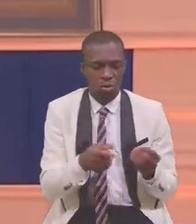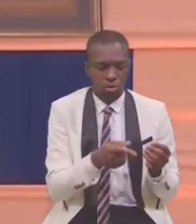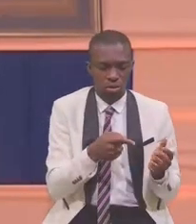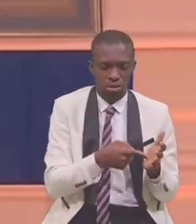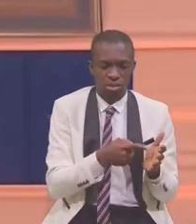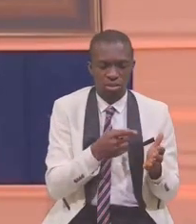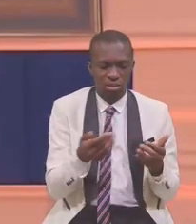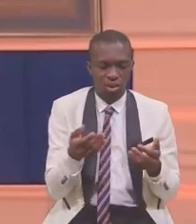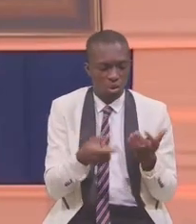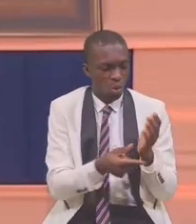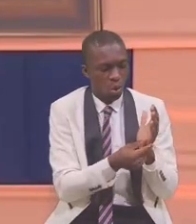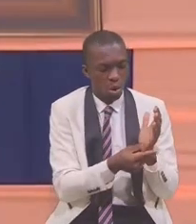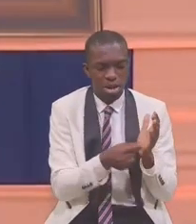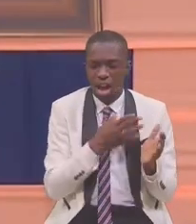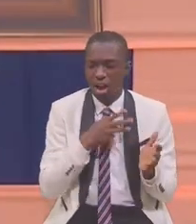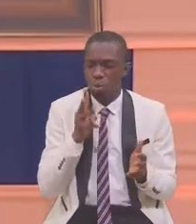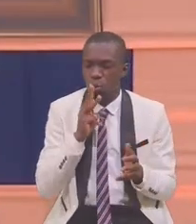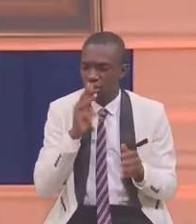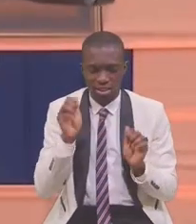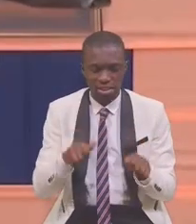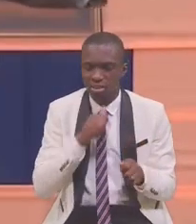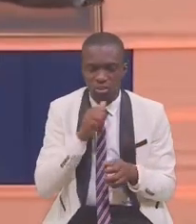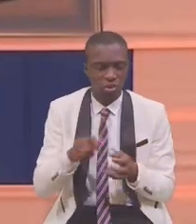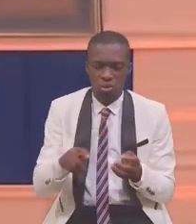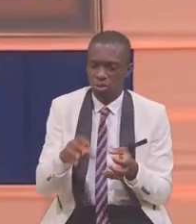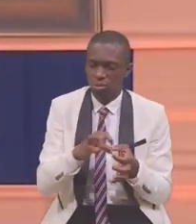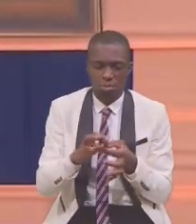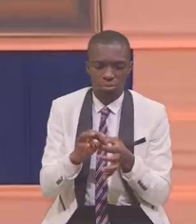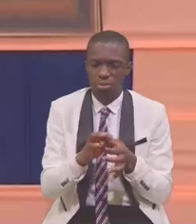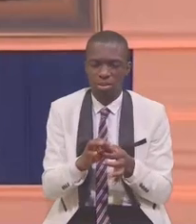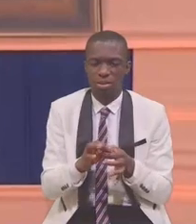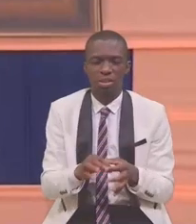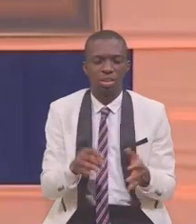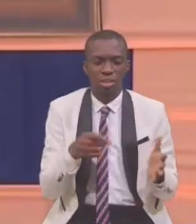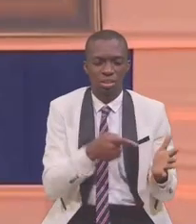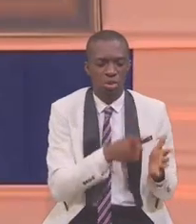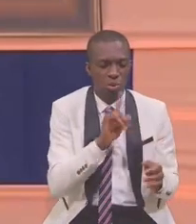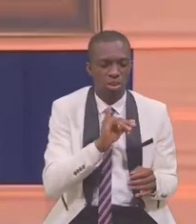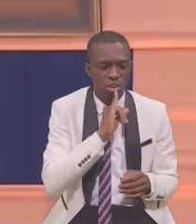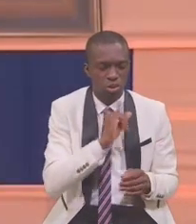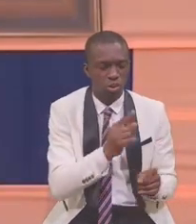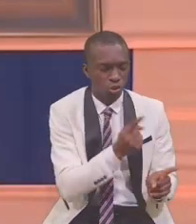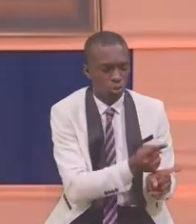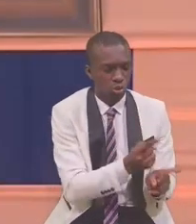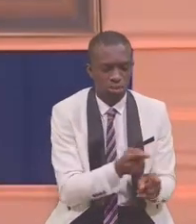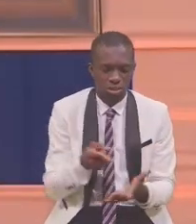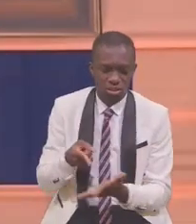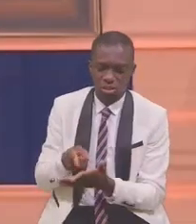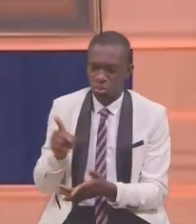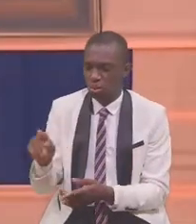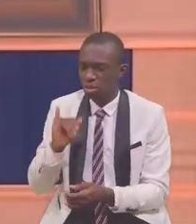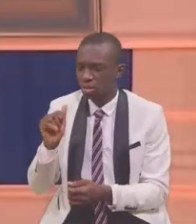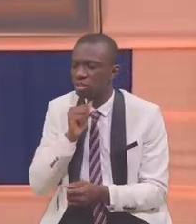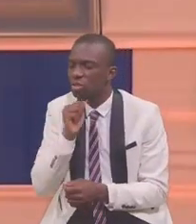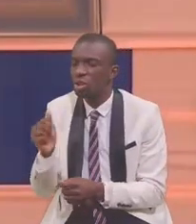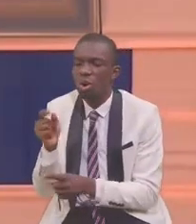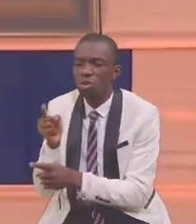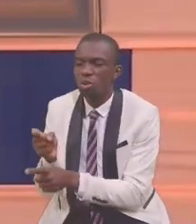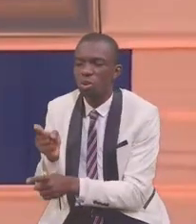lavés, rachetés. Il y a la séparation entre eux parce que celui-ci est injuste, l'autre-là est juste. L'injuste va haïr le